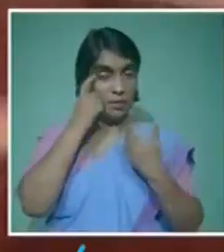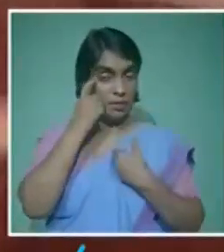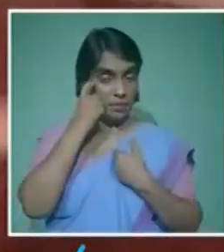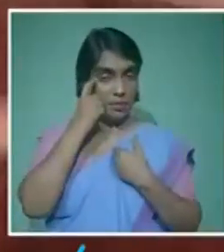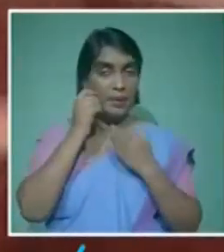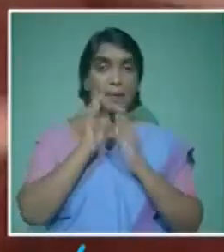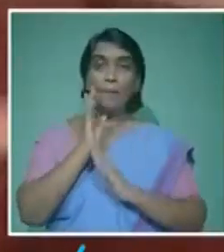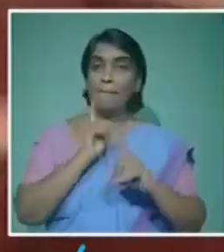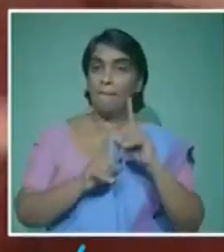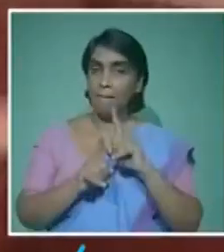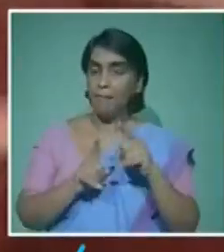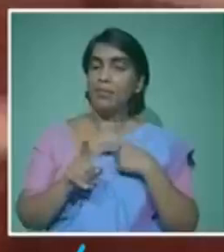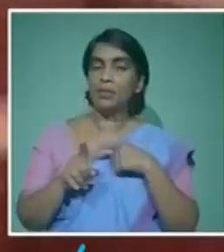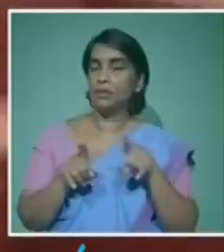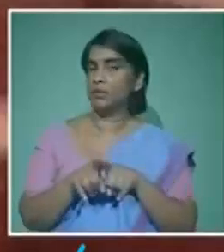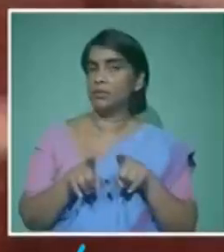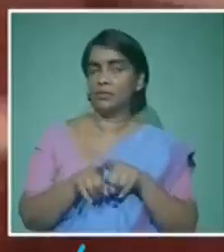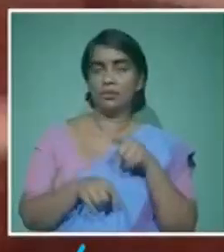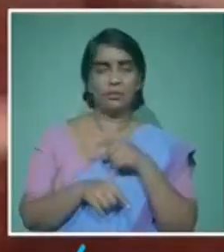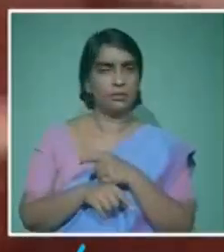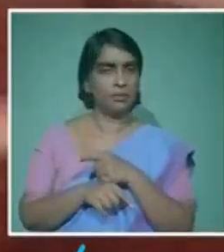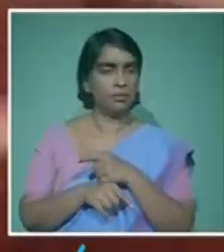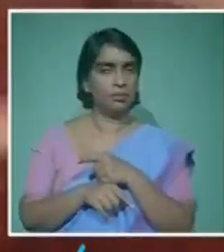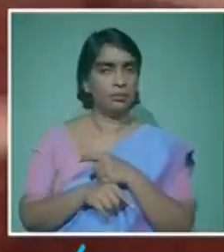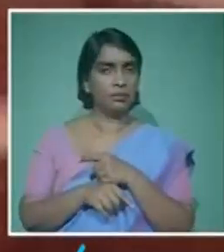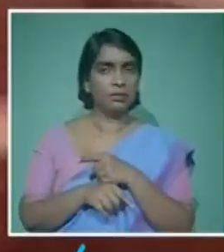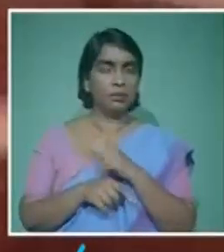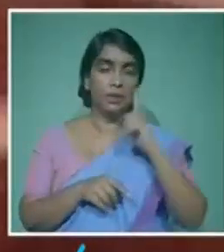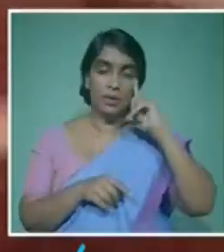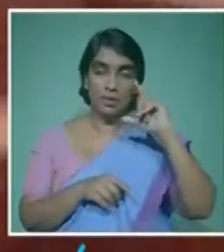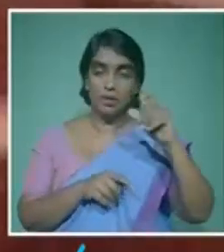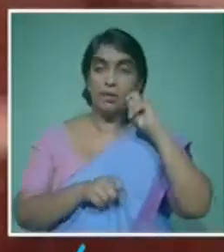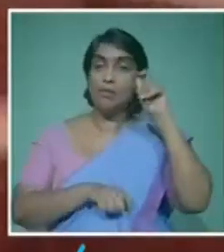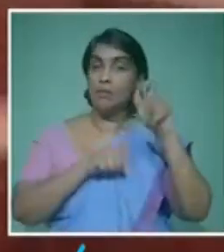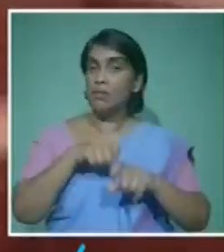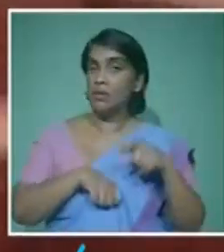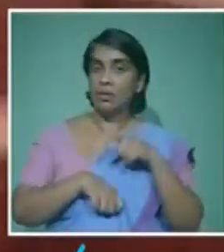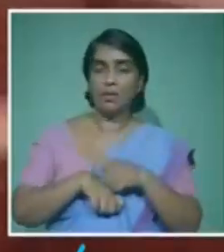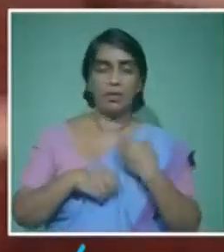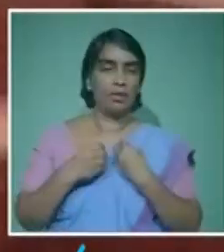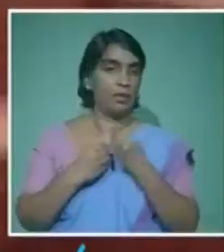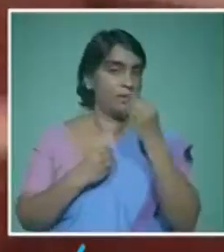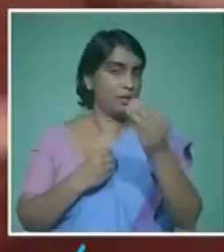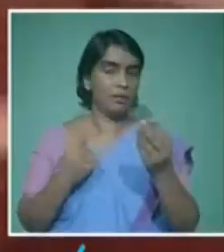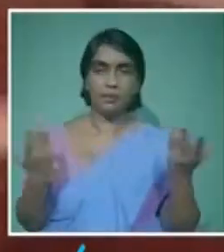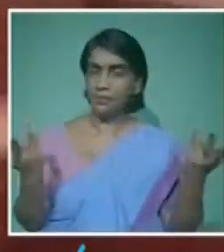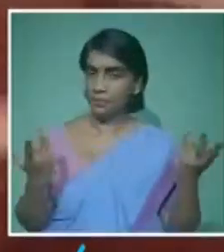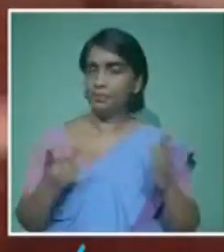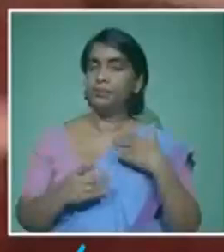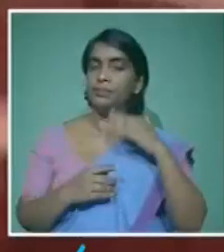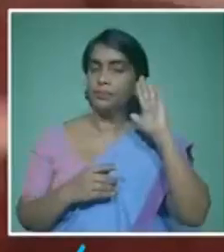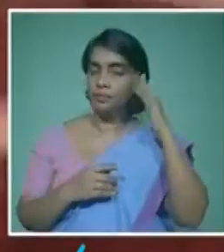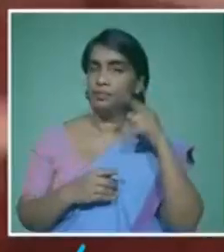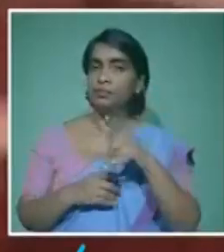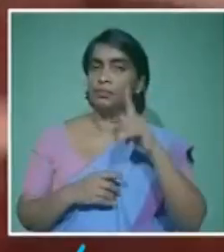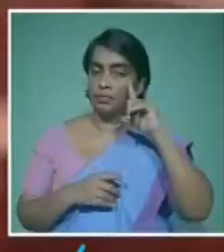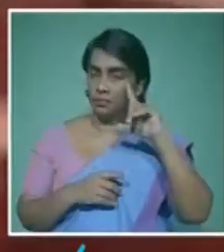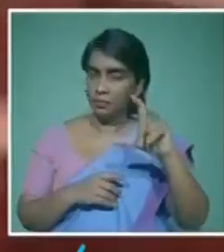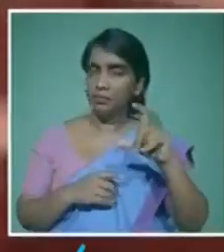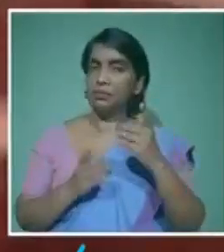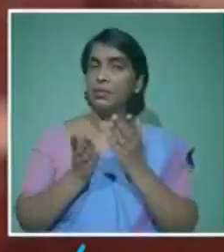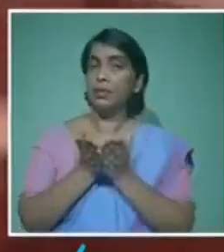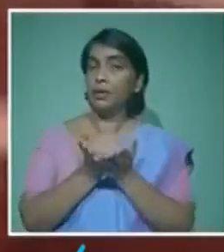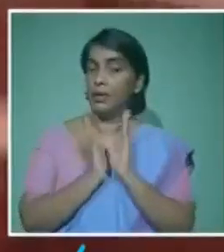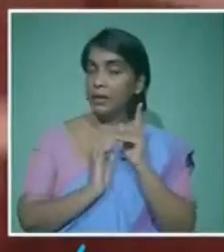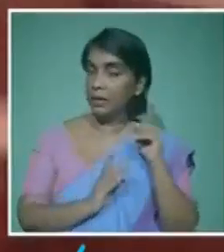சீன முதலீட்டாளர்கள் மட்டுமன்றி இந்திய முதலீட்டாளர்களும் கடலட்டை பண்ணைகளை ஆரம்பிக்கும் நோக்கில் எம்மை